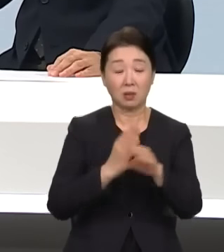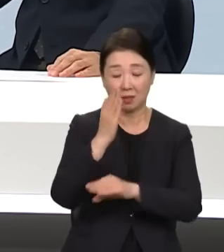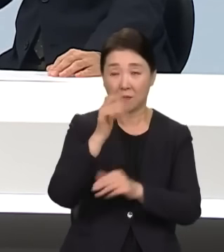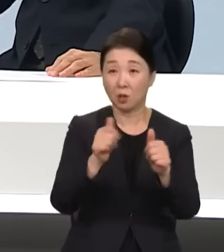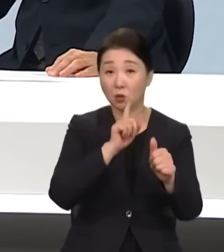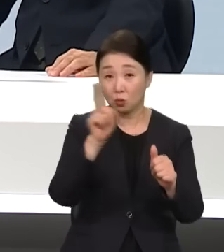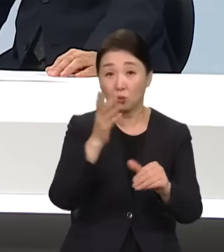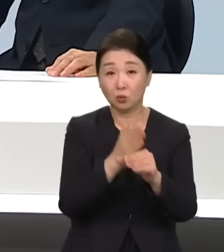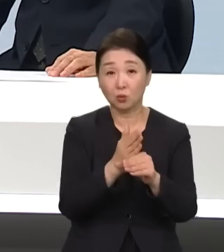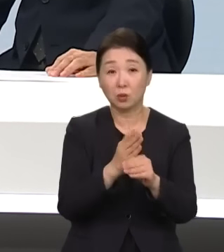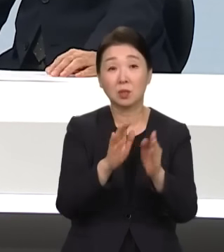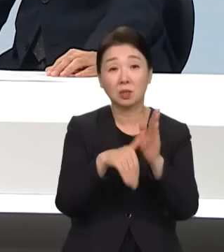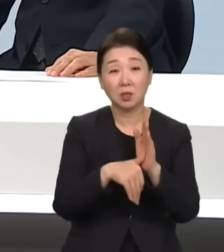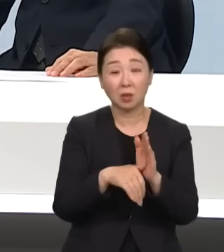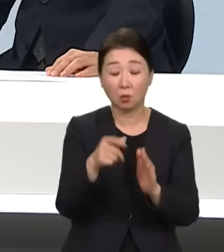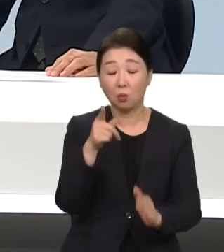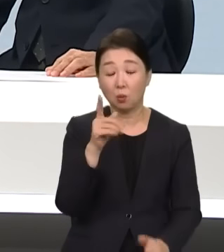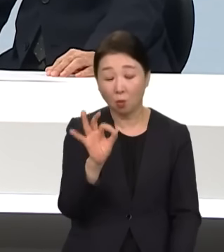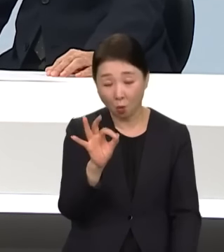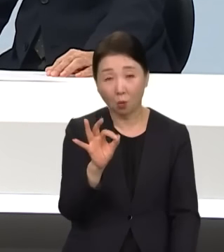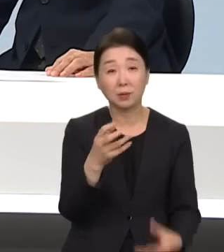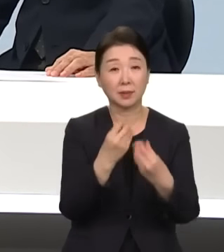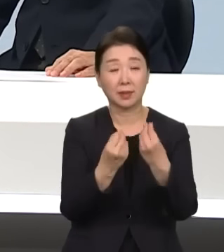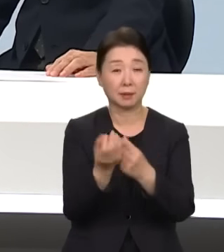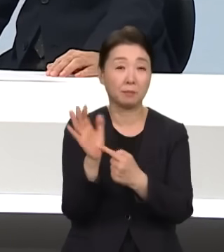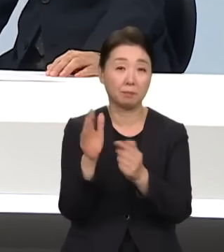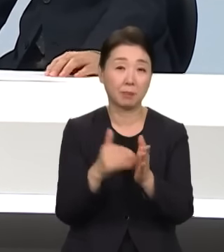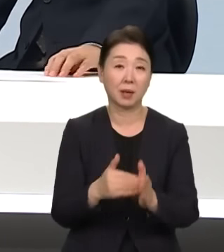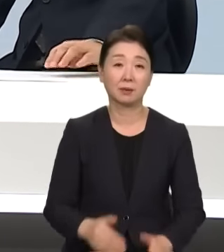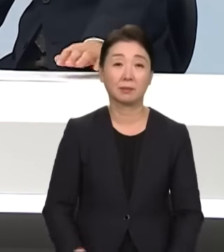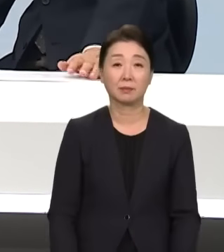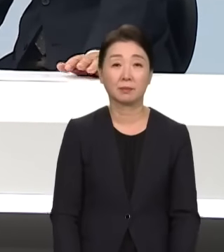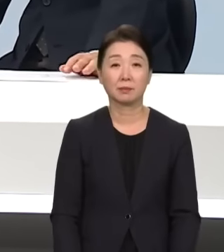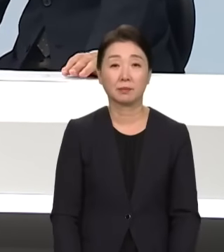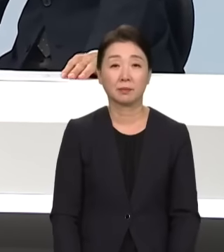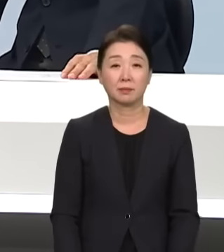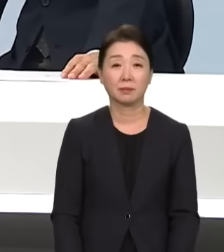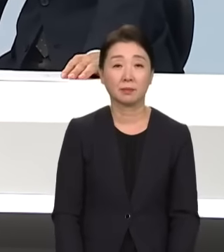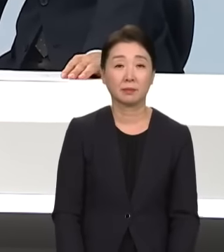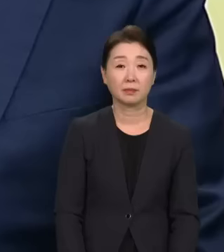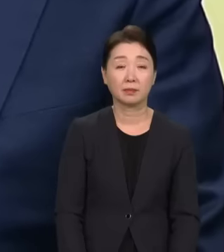됐죠. 이때도 이 홍준표 시장 사례가 언급이 됐습니다. 직접 들어보시죠.